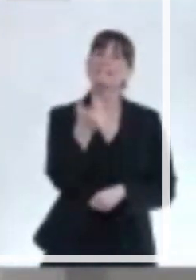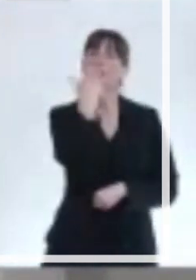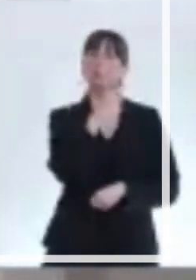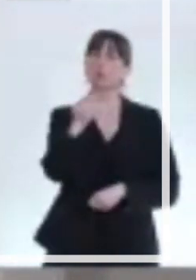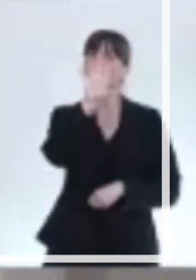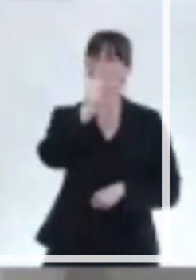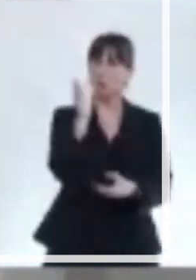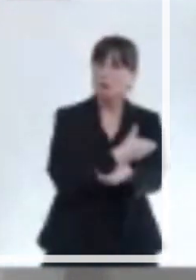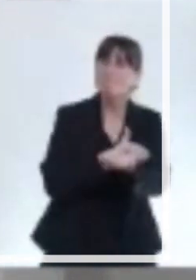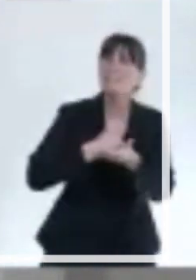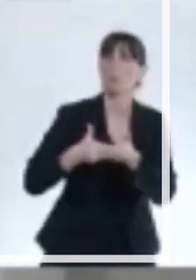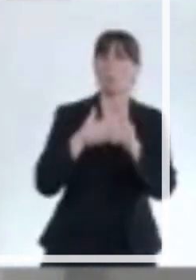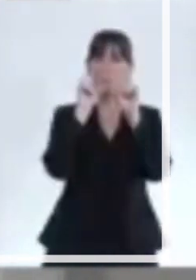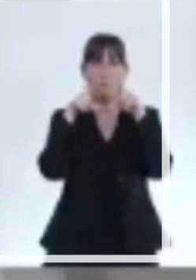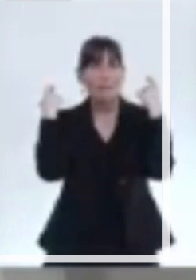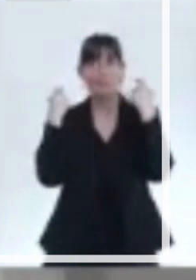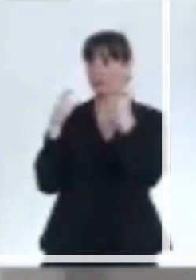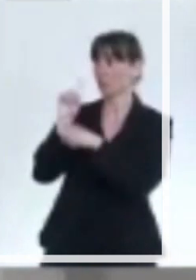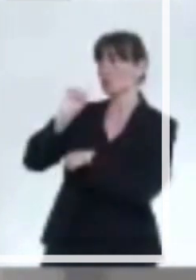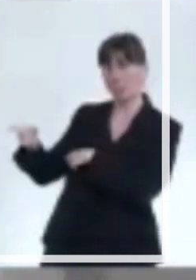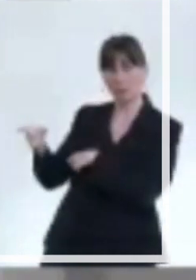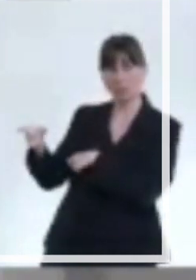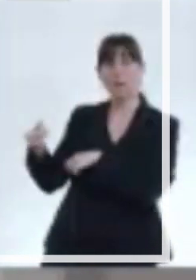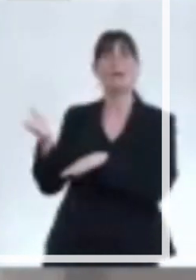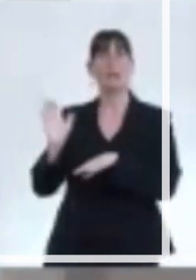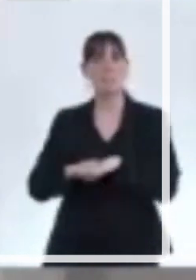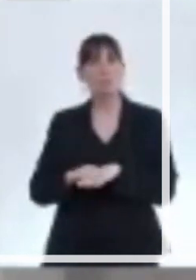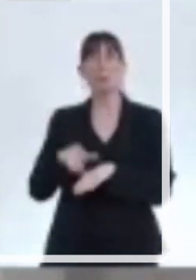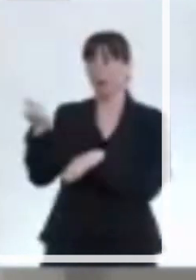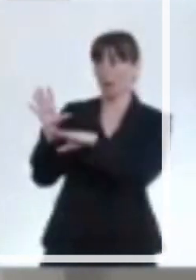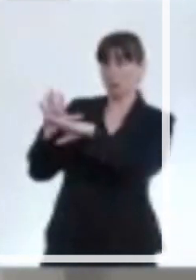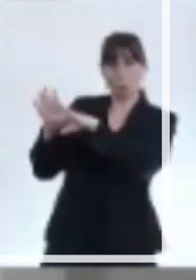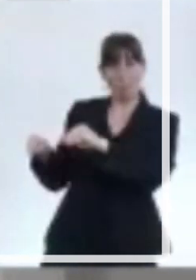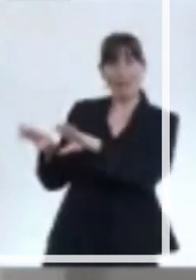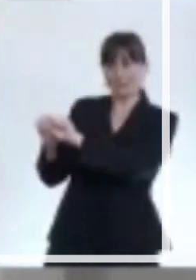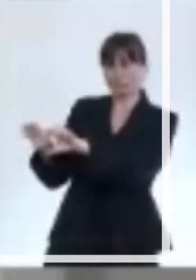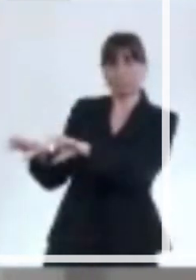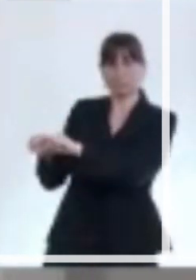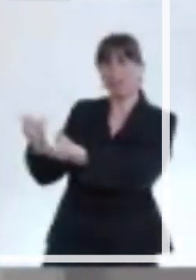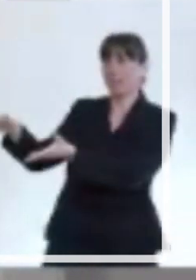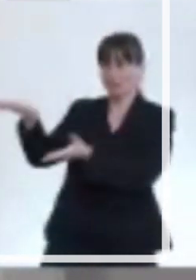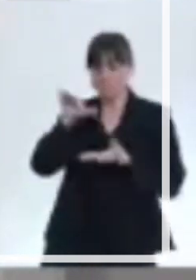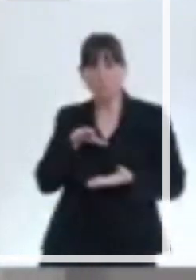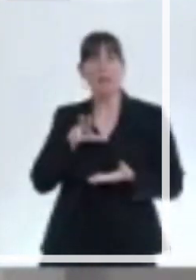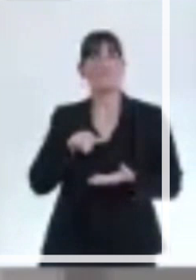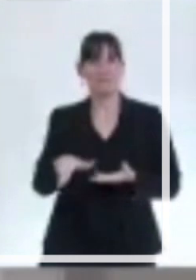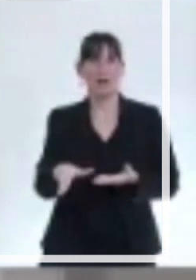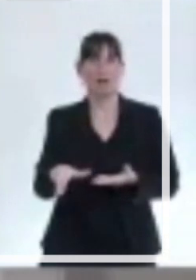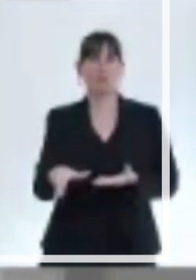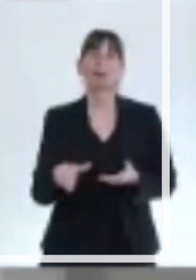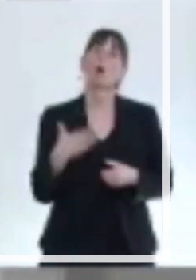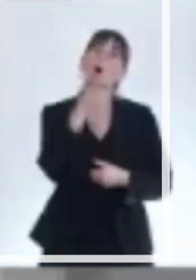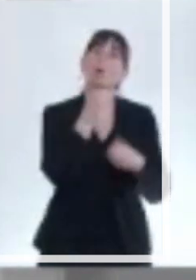commandés à la chine qui correspond au nombre de masques effectivement en fabrication à destination de la france je peux vous annoncer un chiffre